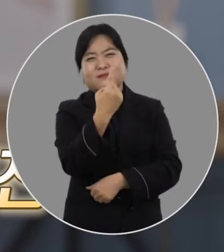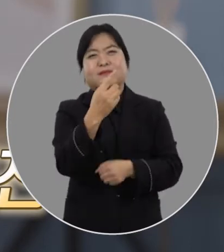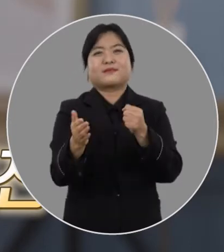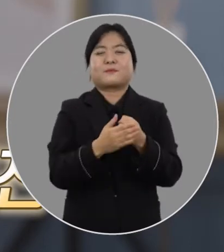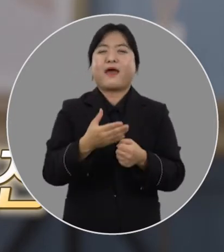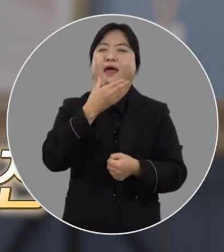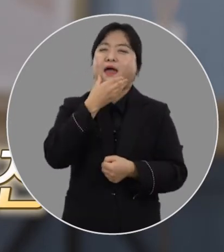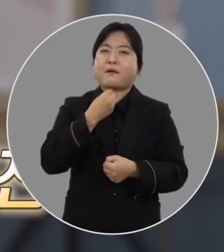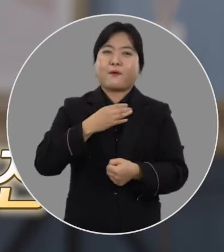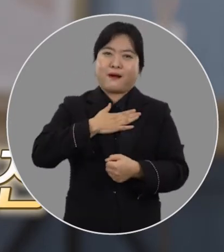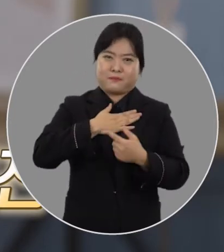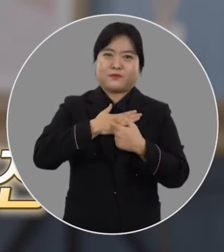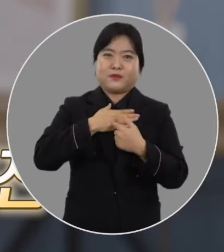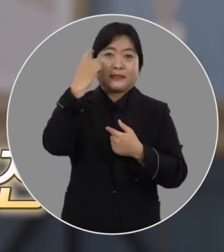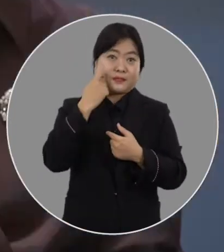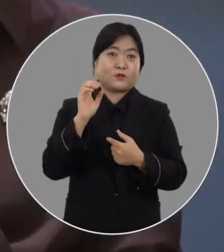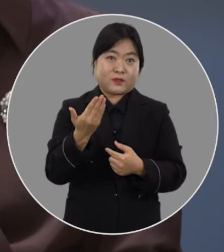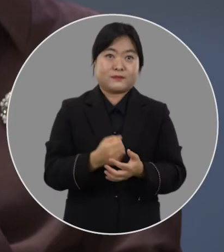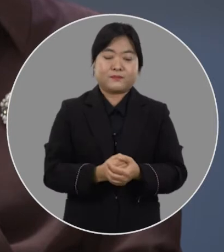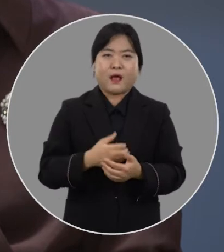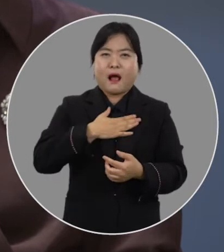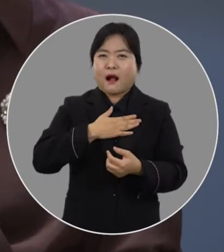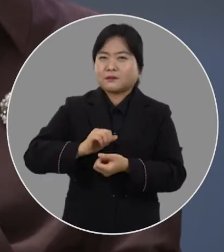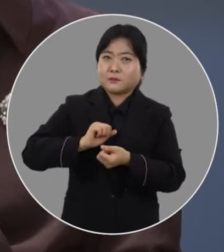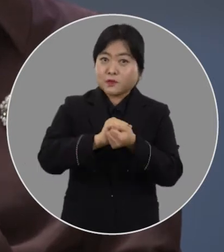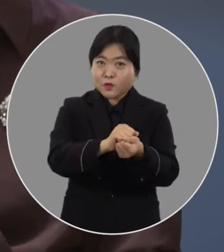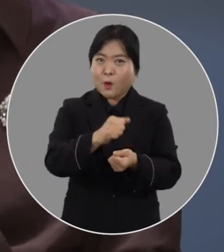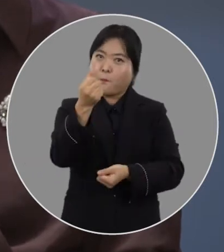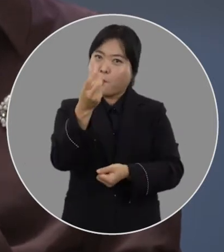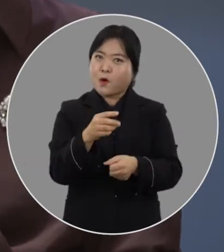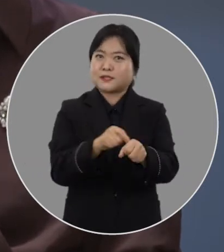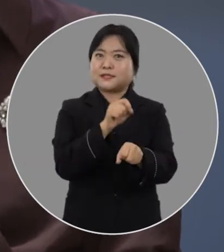행복한 감정을 느끼게 된다는 것입니다. 감정